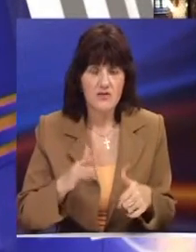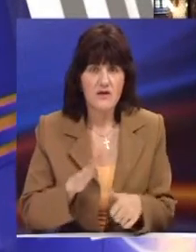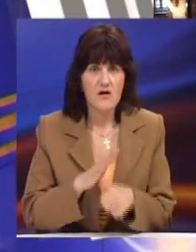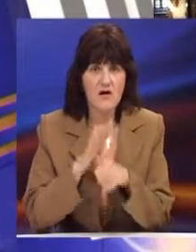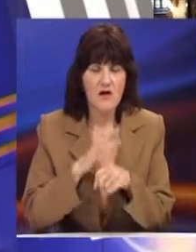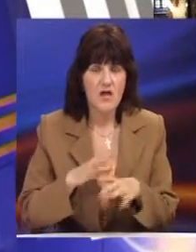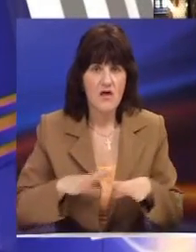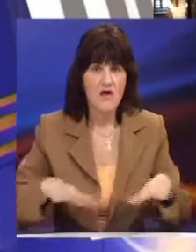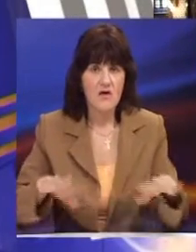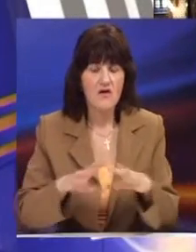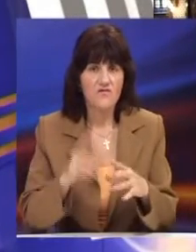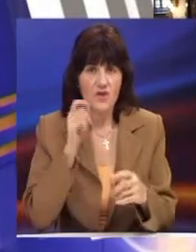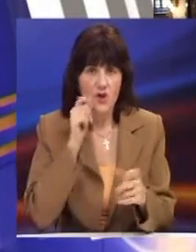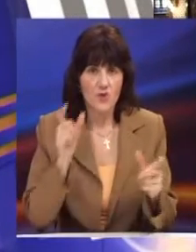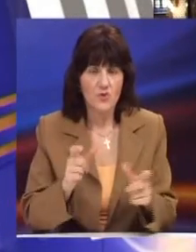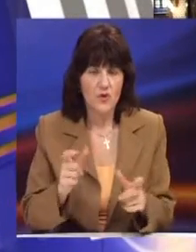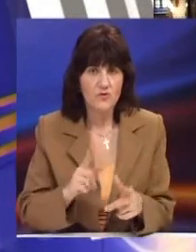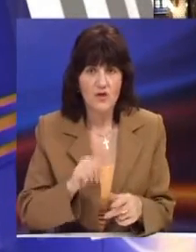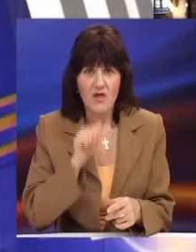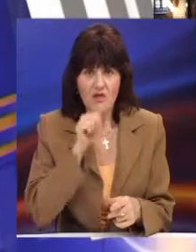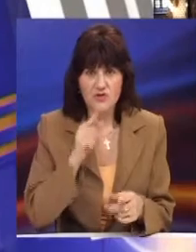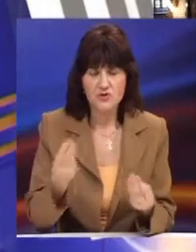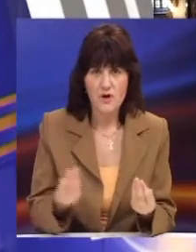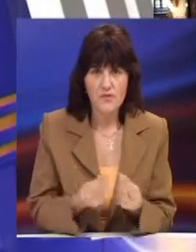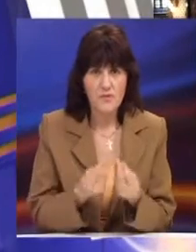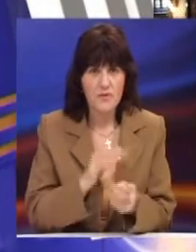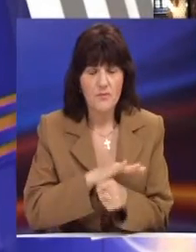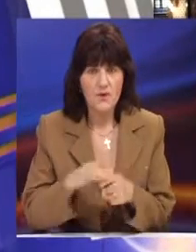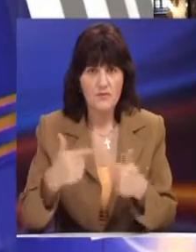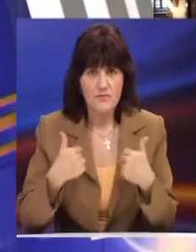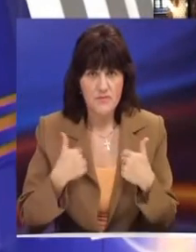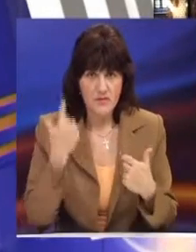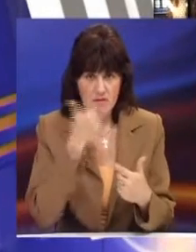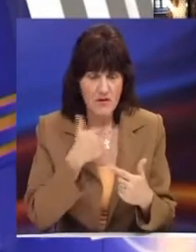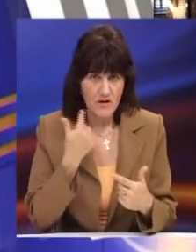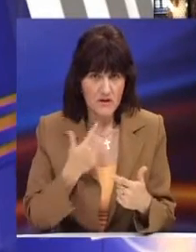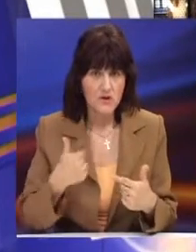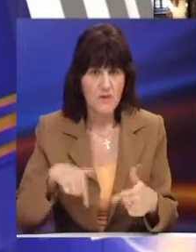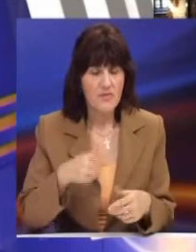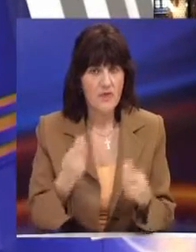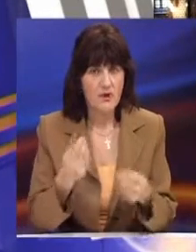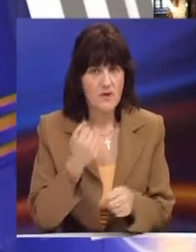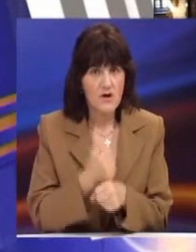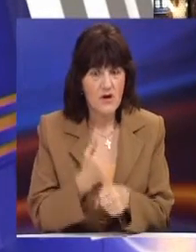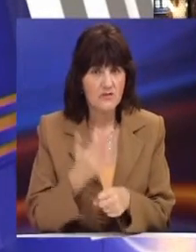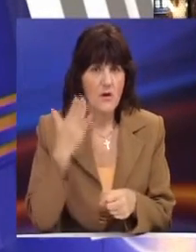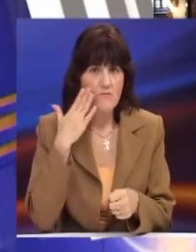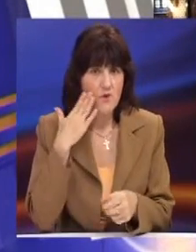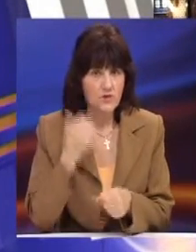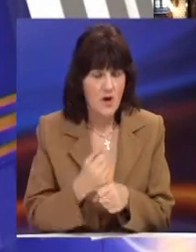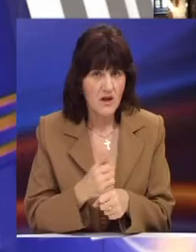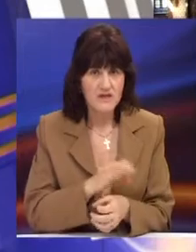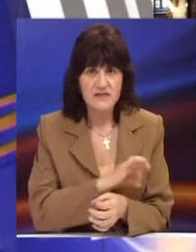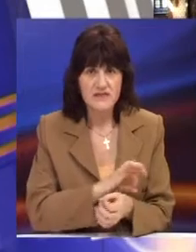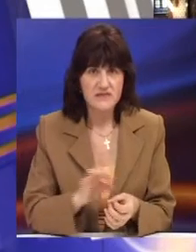vladaju i dominiraju tabloidni mediji, Subotica ni jednu aferu nije imala, što potvrđuje upravo našu nameru da radimo čestito i pošteno. Sve